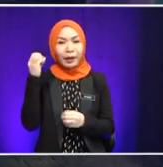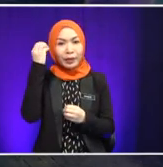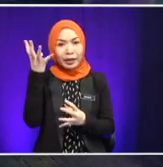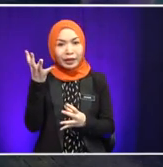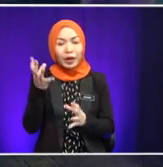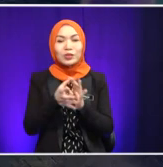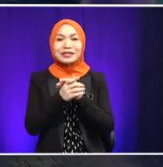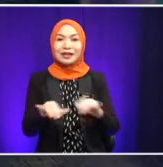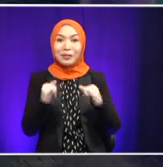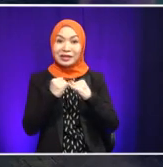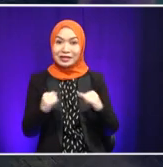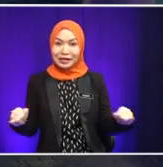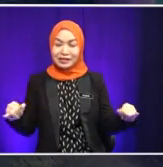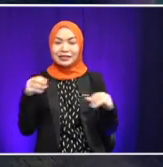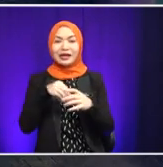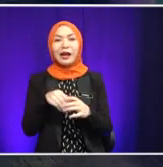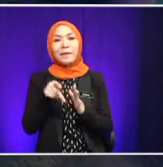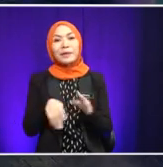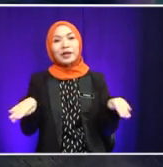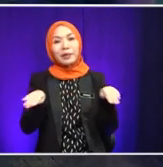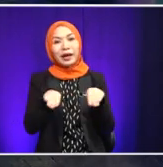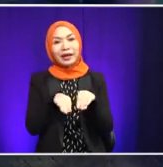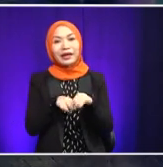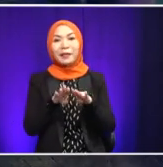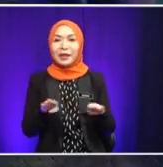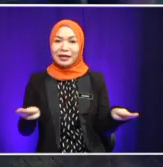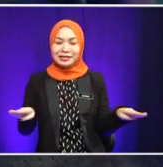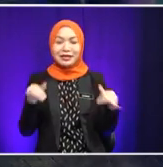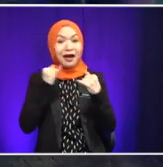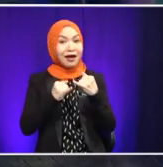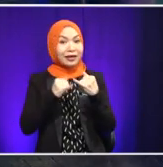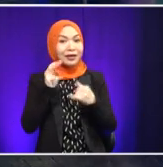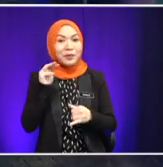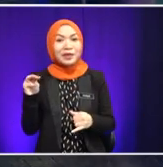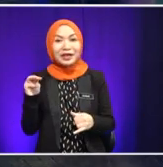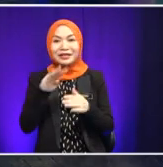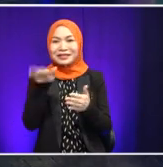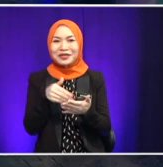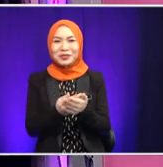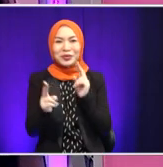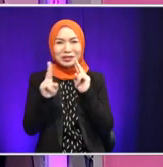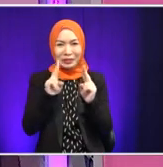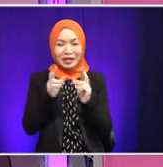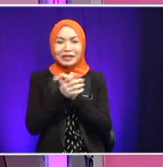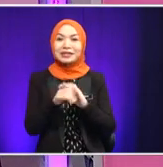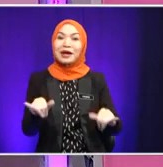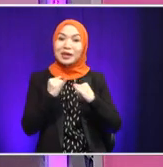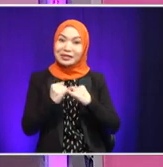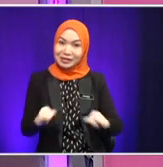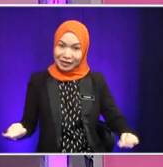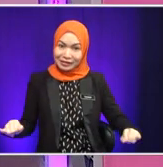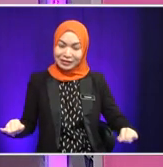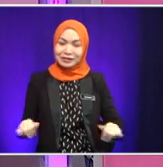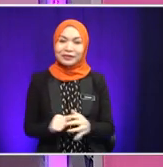berbagai bahasa jadi pada akhirnya mereka semua mengucapkan selamat sejahtera jadi dekat sini